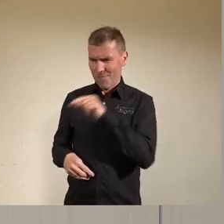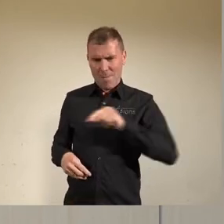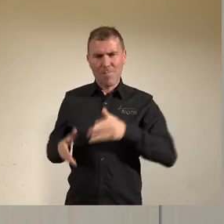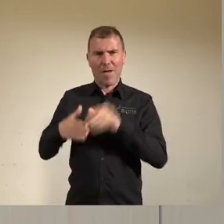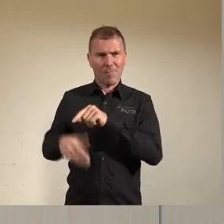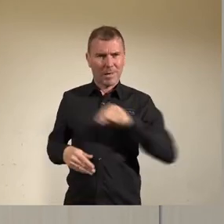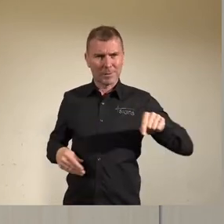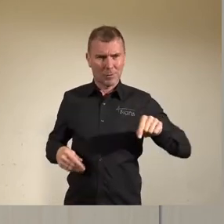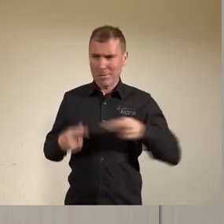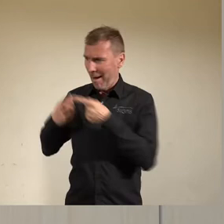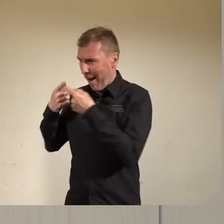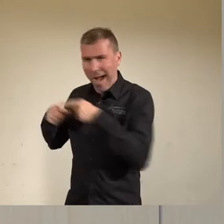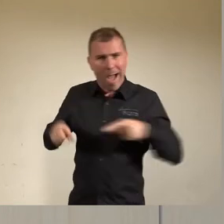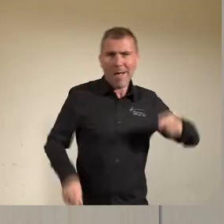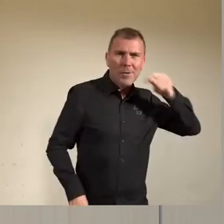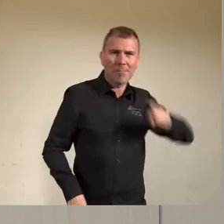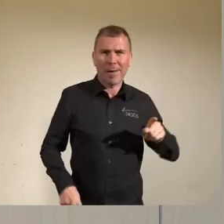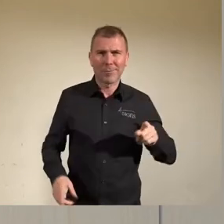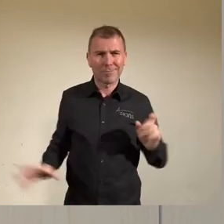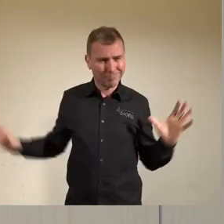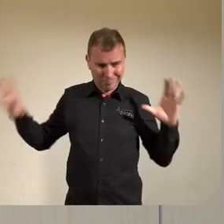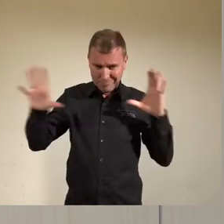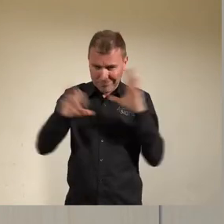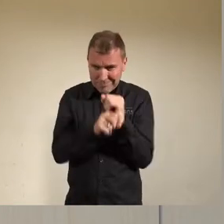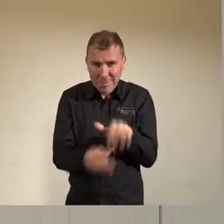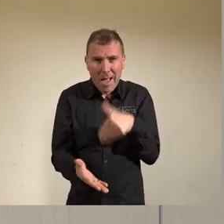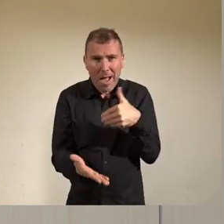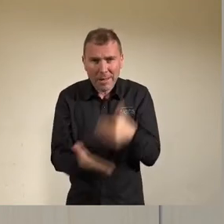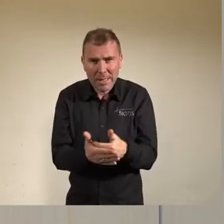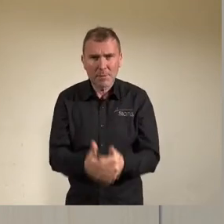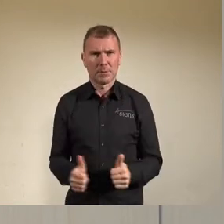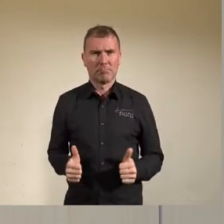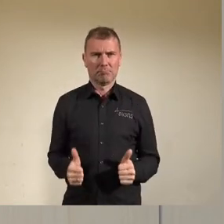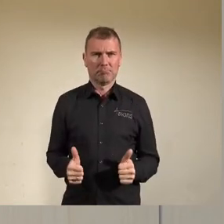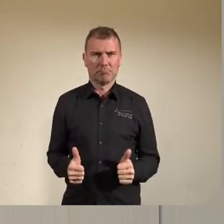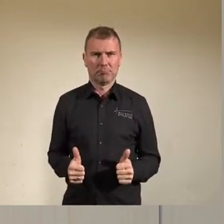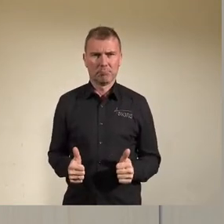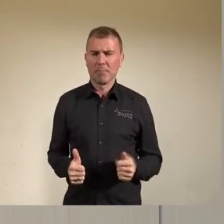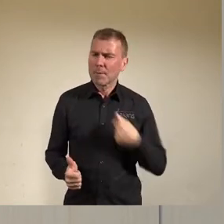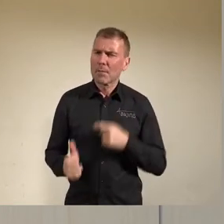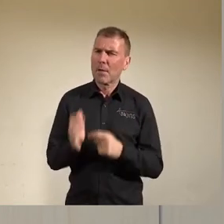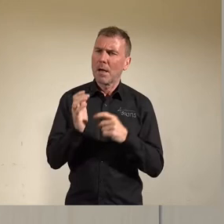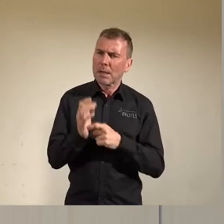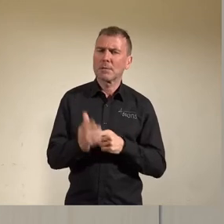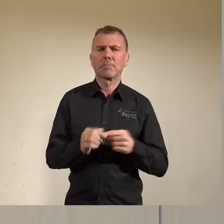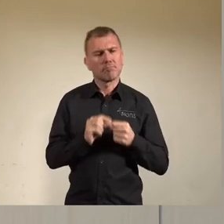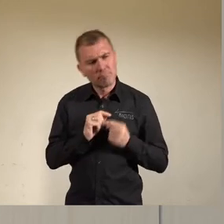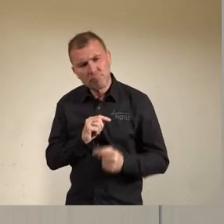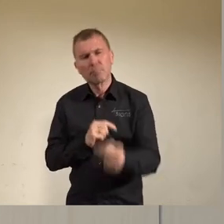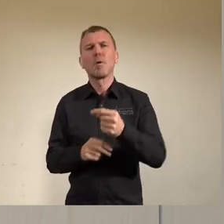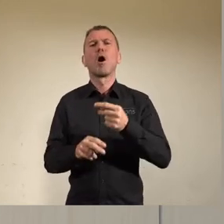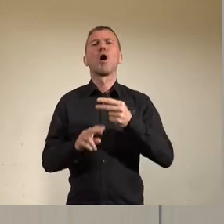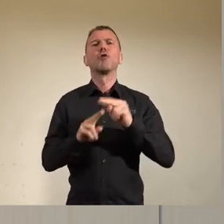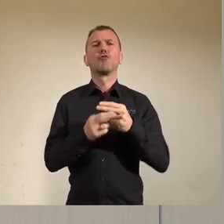Anfang hatten, das Ergebnis ist gelungen. Wir haben gemeinsam einen sozialen und im Kern dauerhaft schuldenfreien